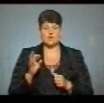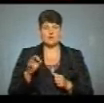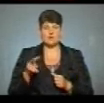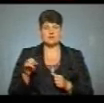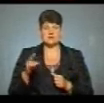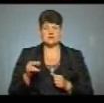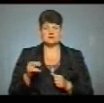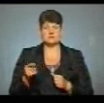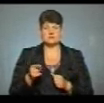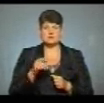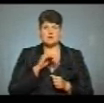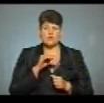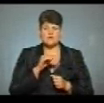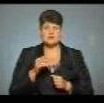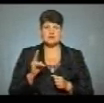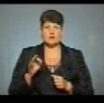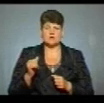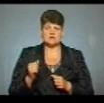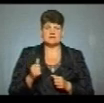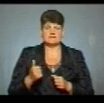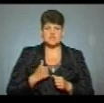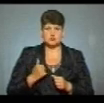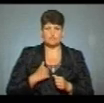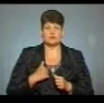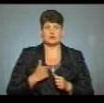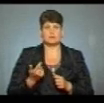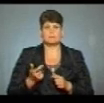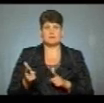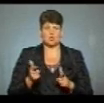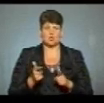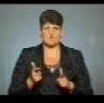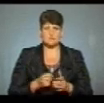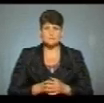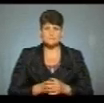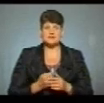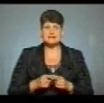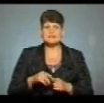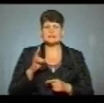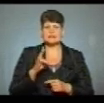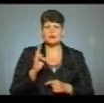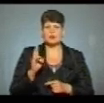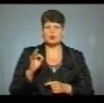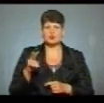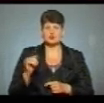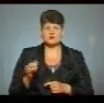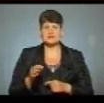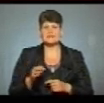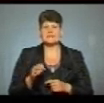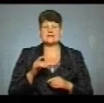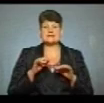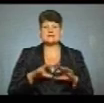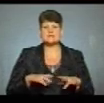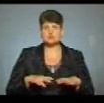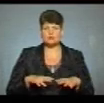Тернопільський професійний коледж підсиленої військовою та фізичною підготовкою. Це Наталія Колодій, інструктор із тактичної медицини,